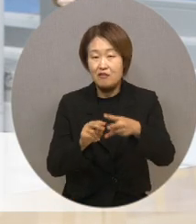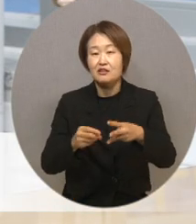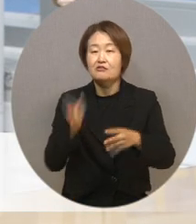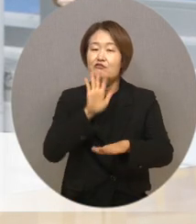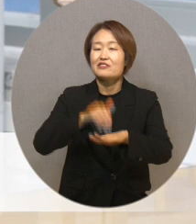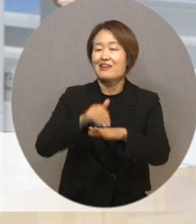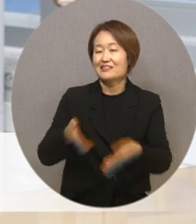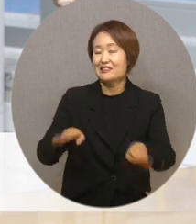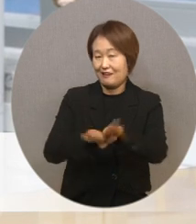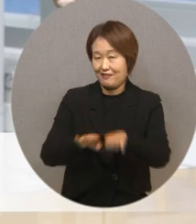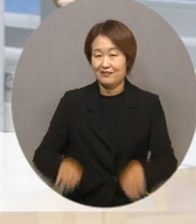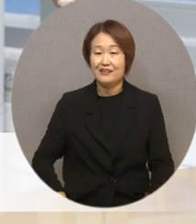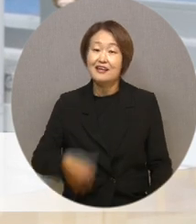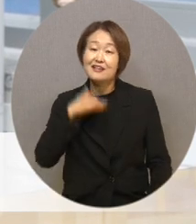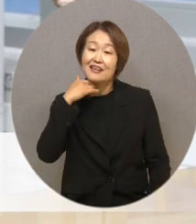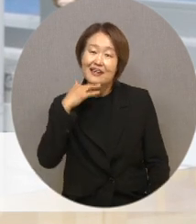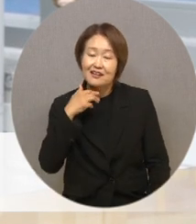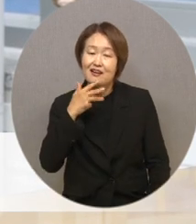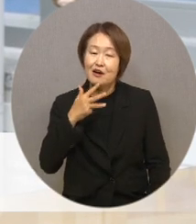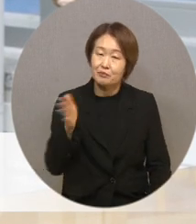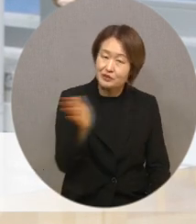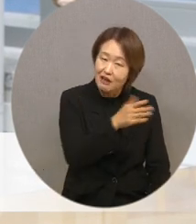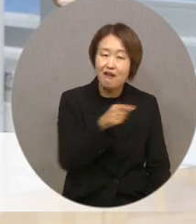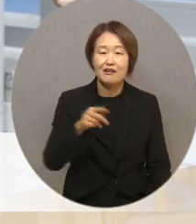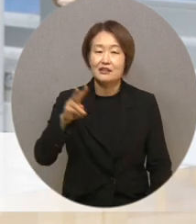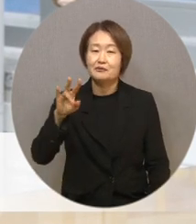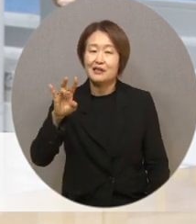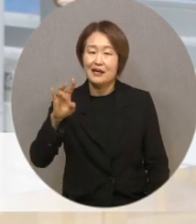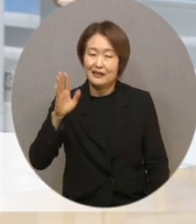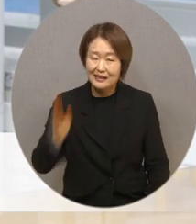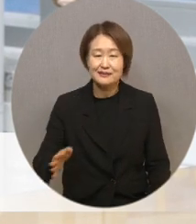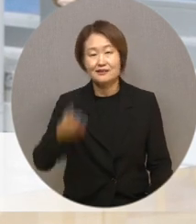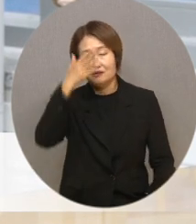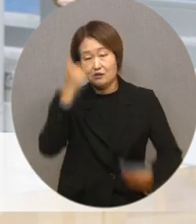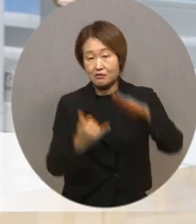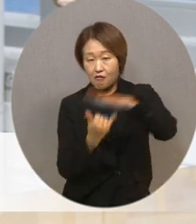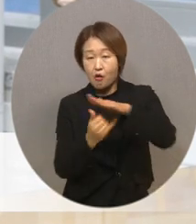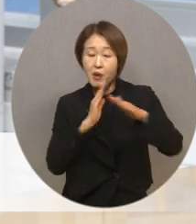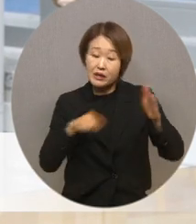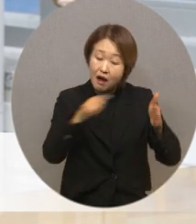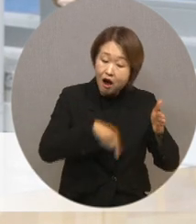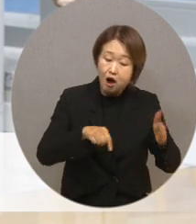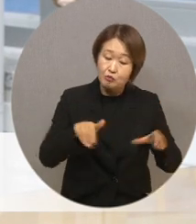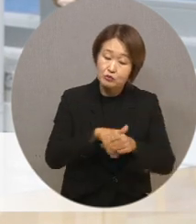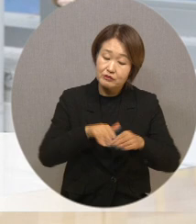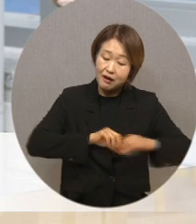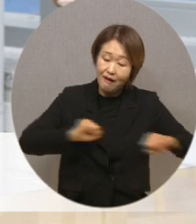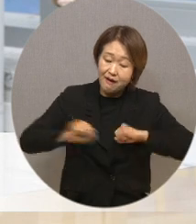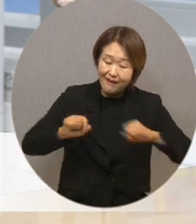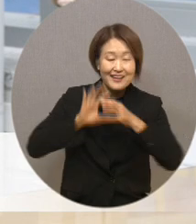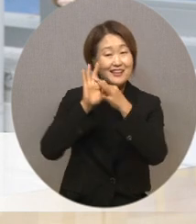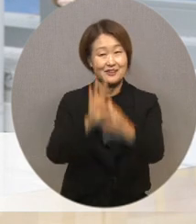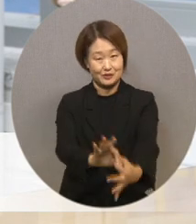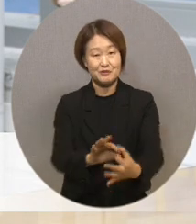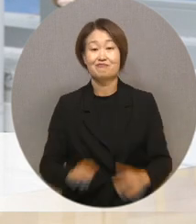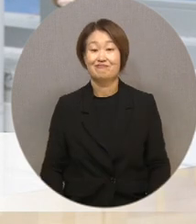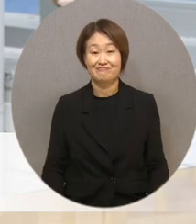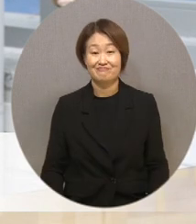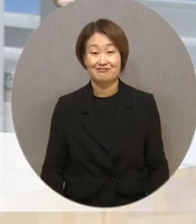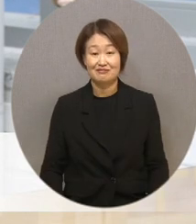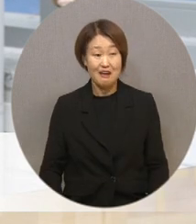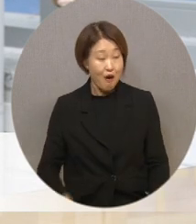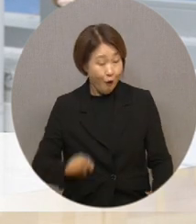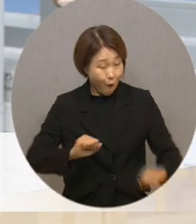수련시설로 만 9세부터 24세까지 청소년들이 이 안에서 청소년 문화활동을 하고 있고요. 문화활동을